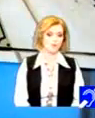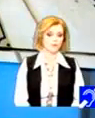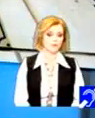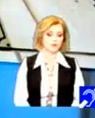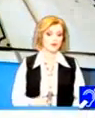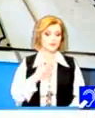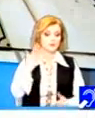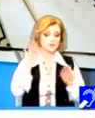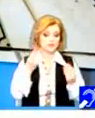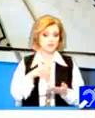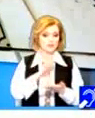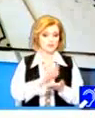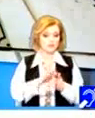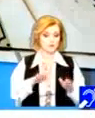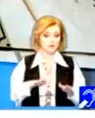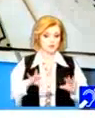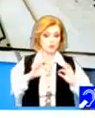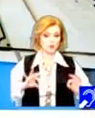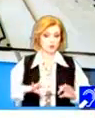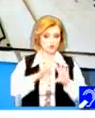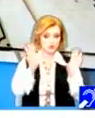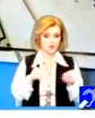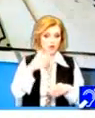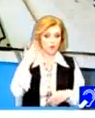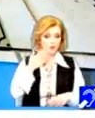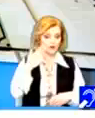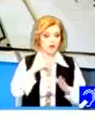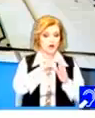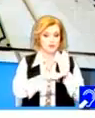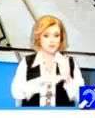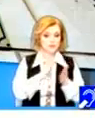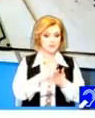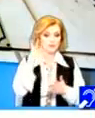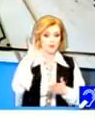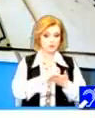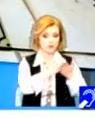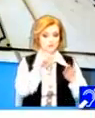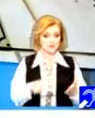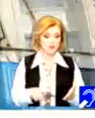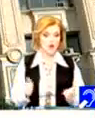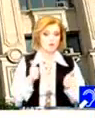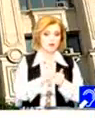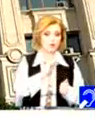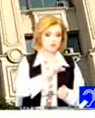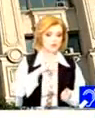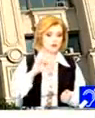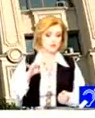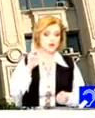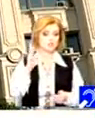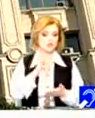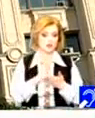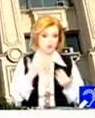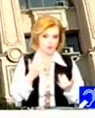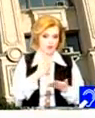Este ultima zi de înscrieri pentru postul de procuror general al României, iar pe listă sunt 4 candidați. Pe lângă Augustin Lazăr, cel care deține